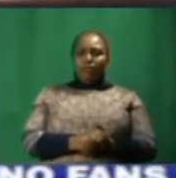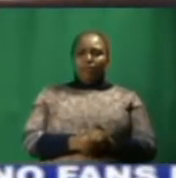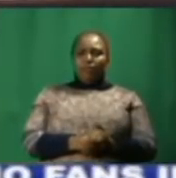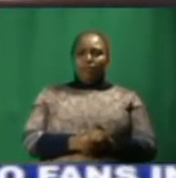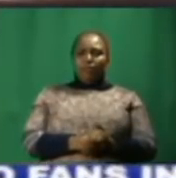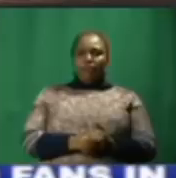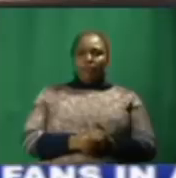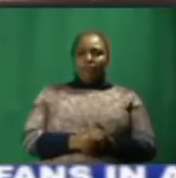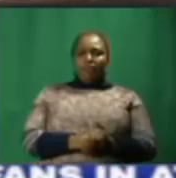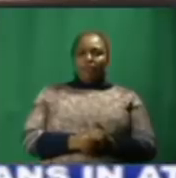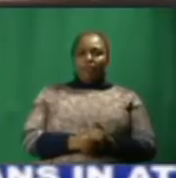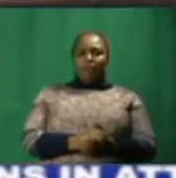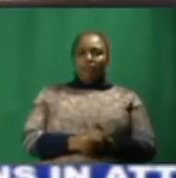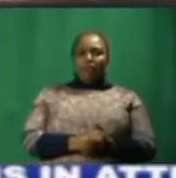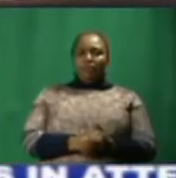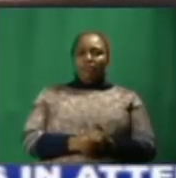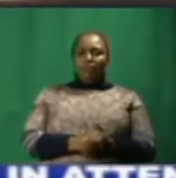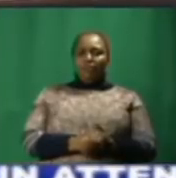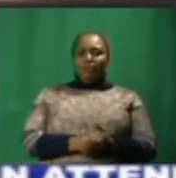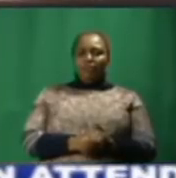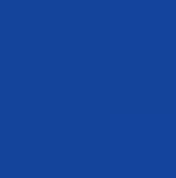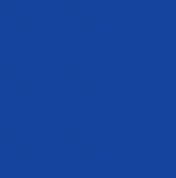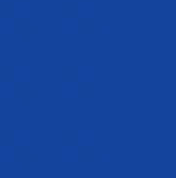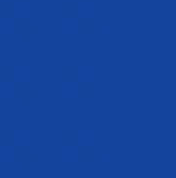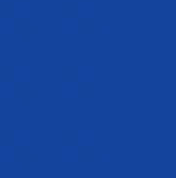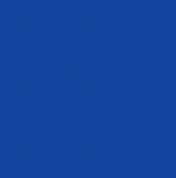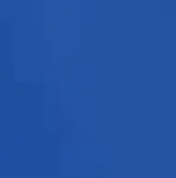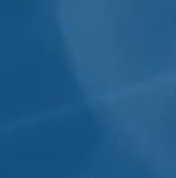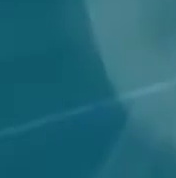France 24 DW na VOA.